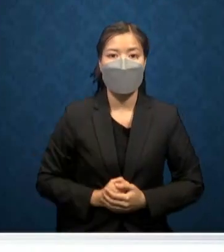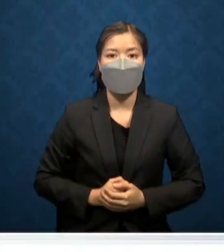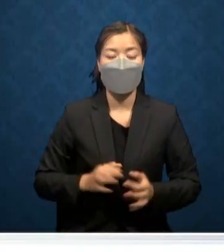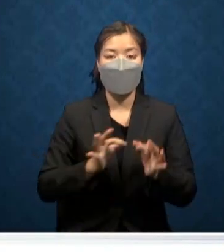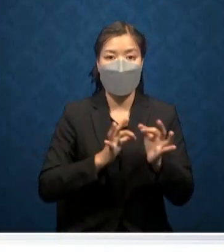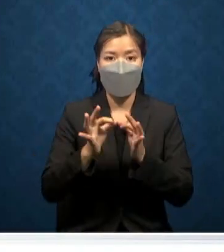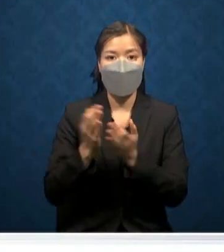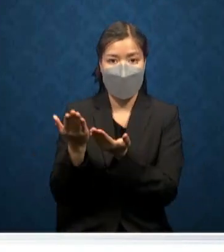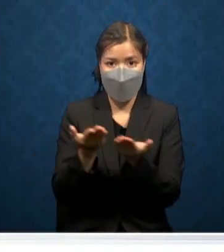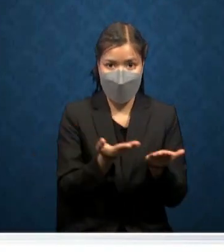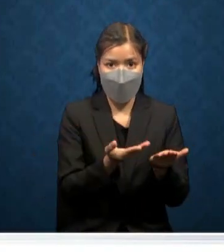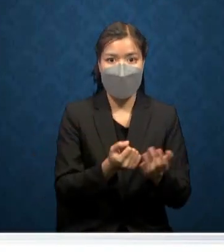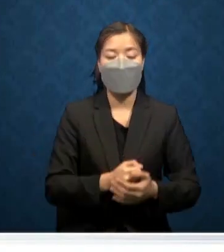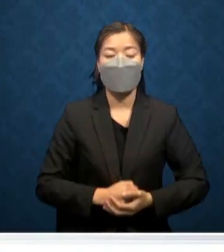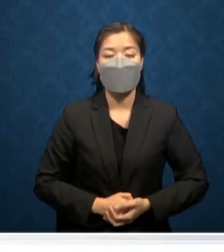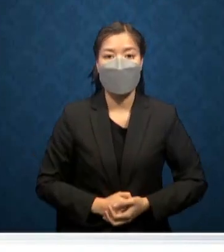พบ